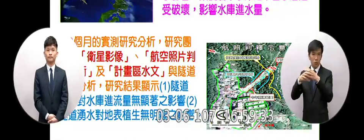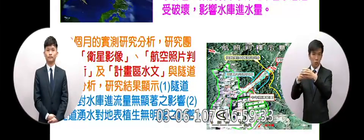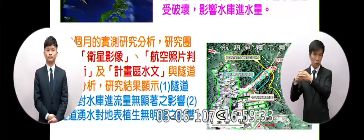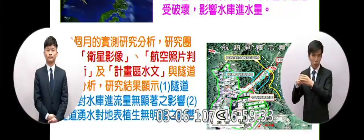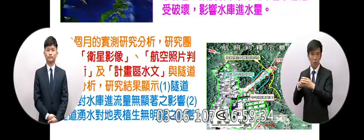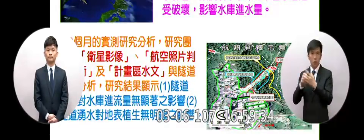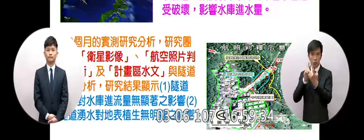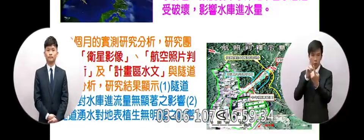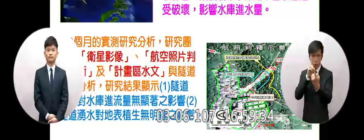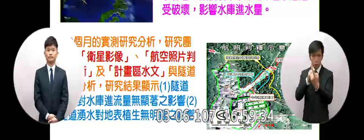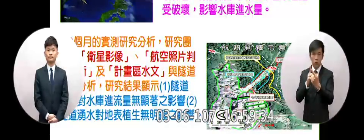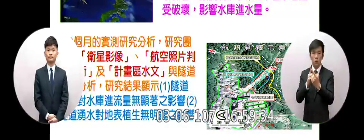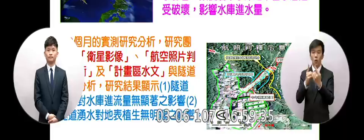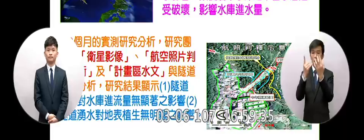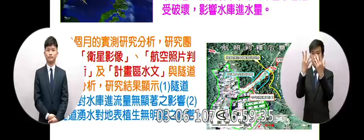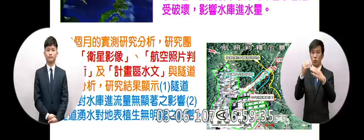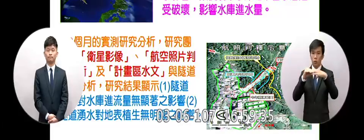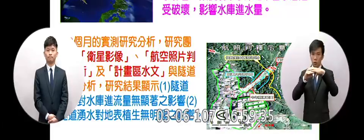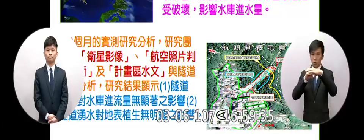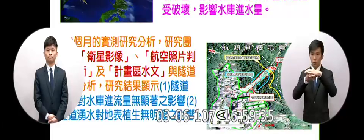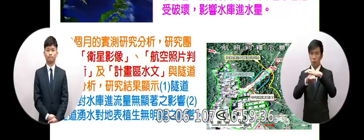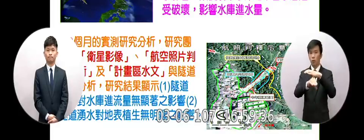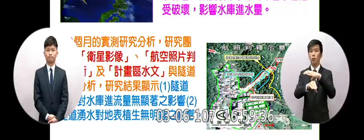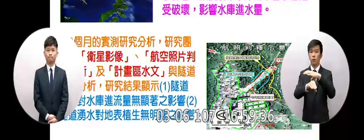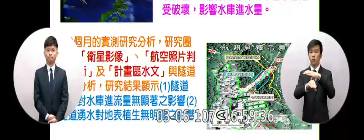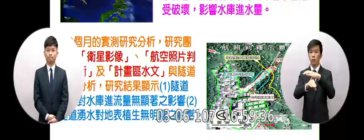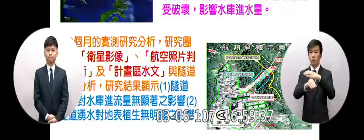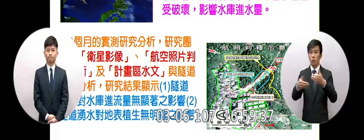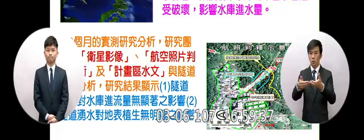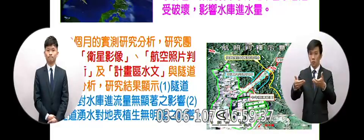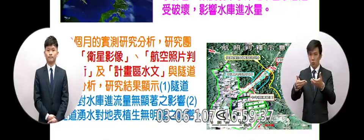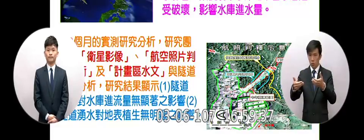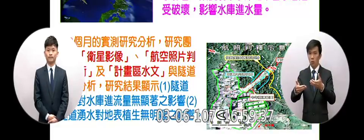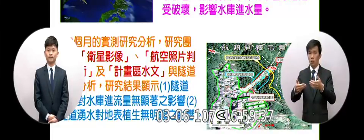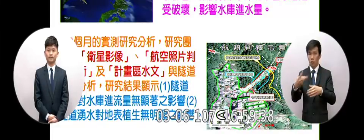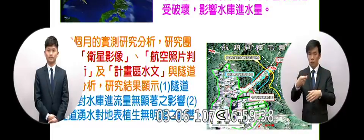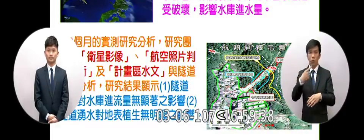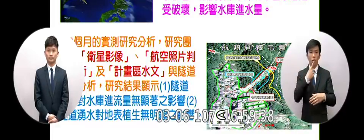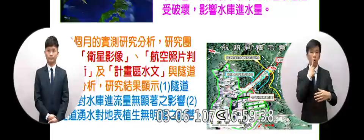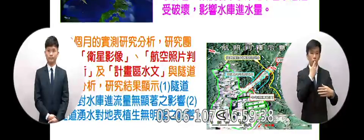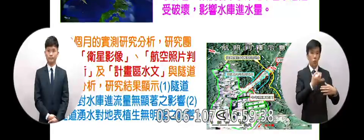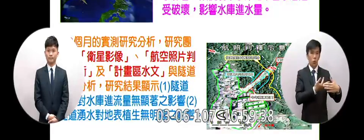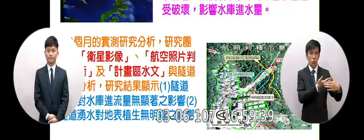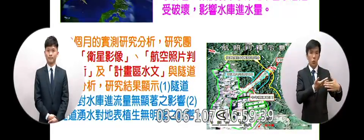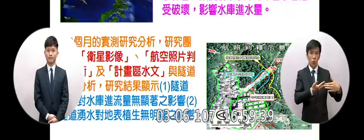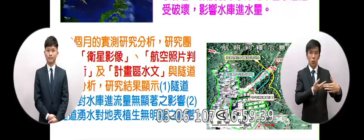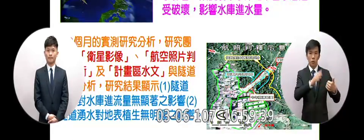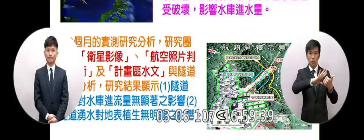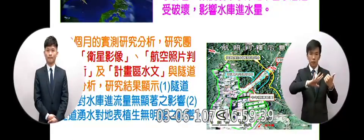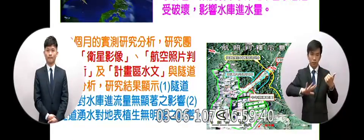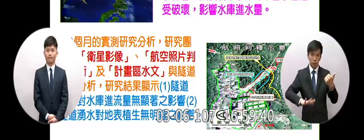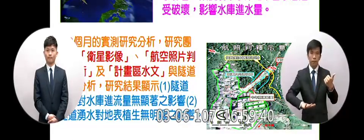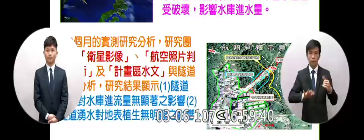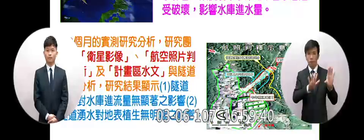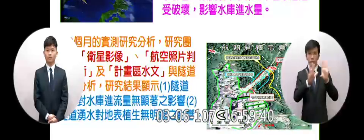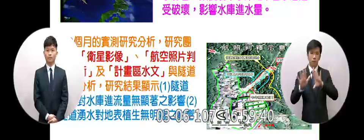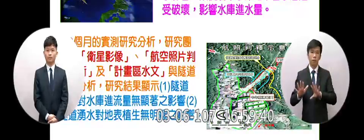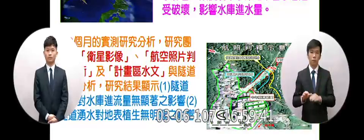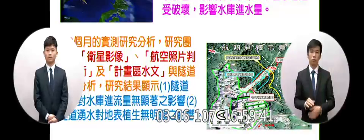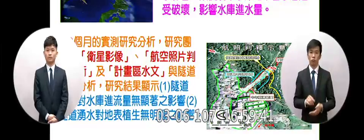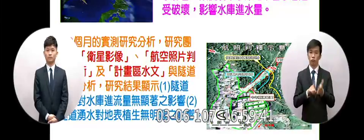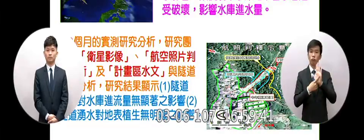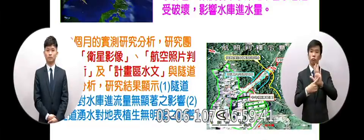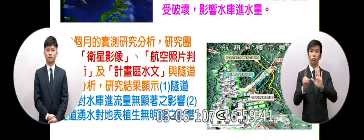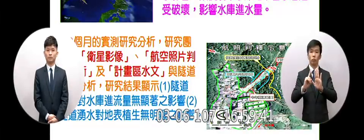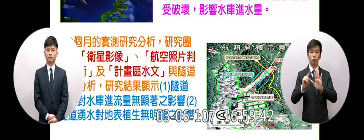工对翡翠水库破坏的影响，结论很清楚研究结果，隧道涌水对水库径流量无显著